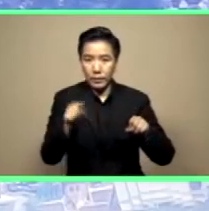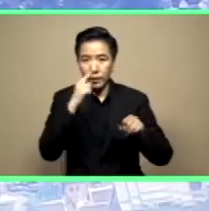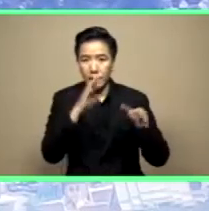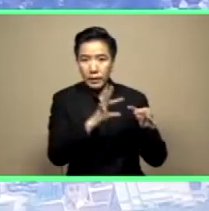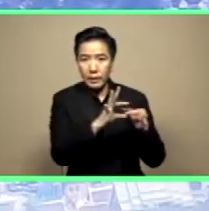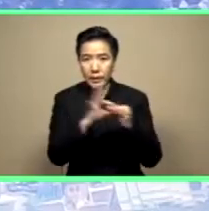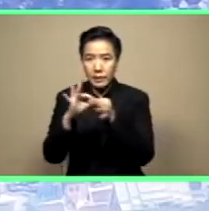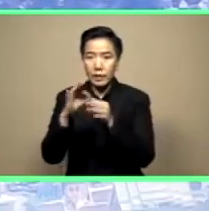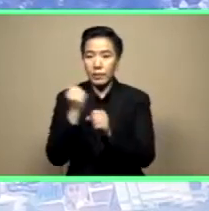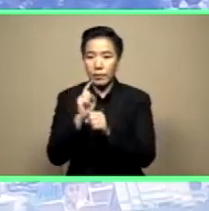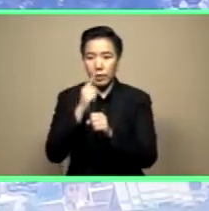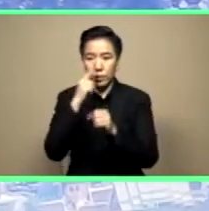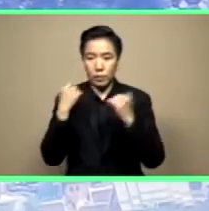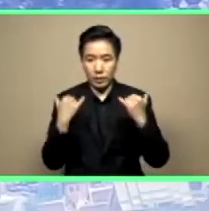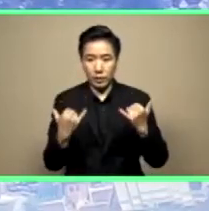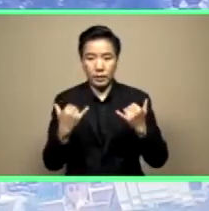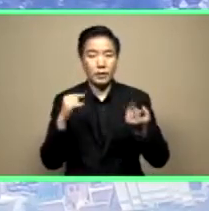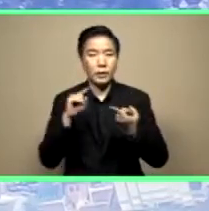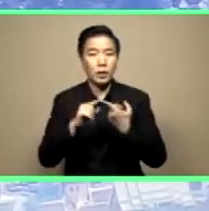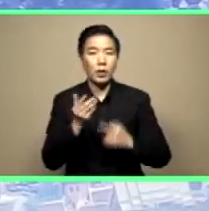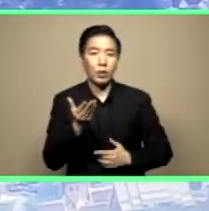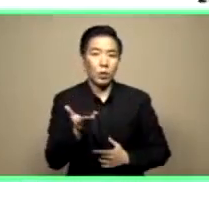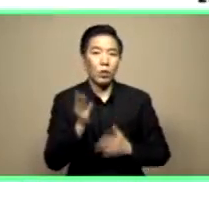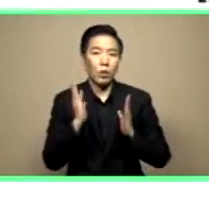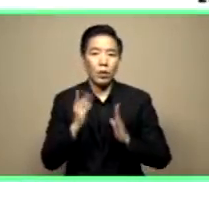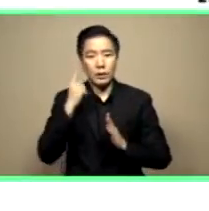ไปได้ณตอนนี้ขอร้อง